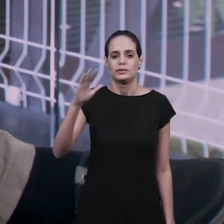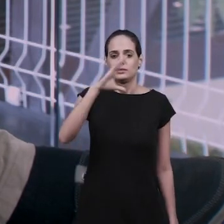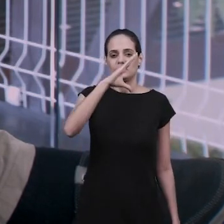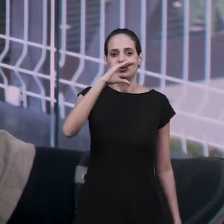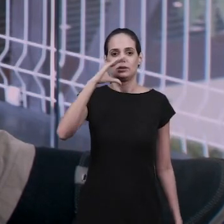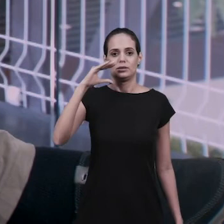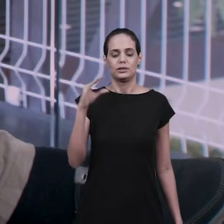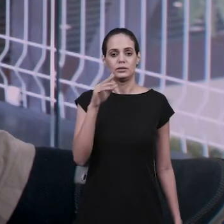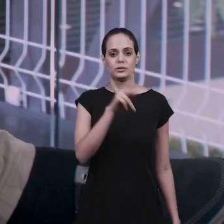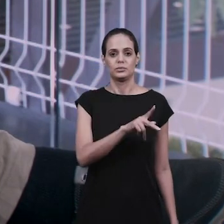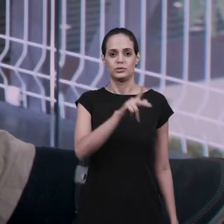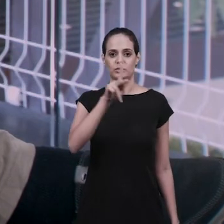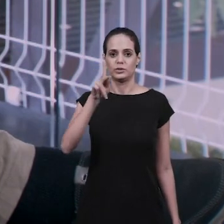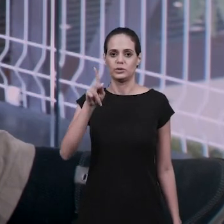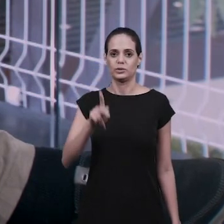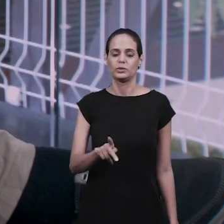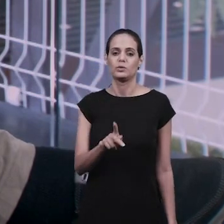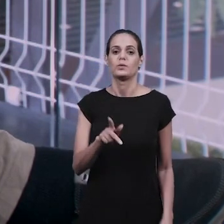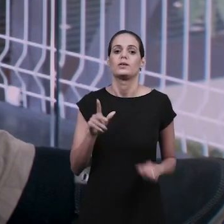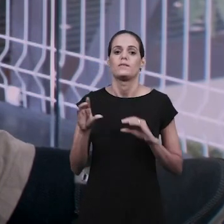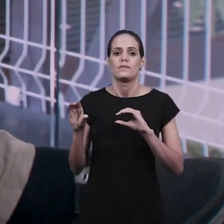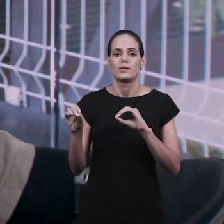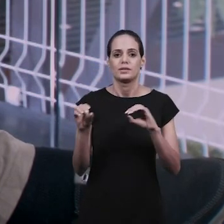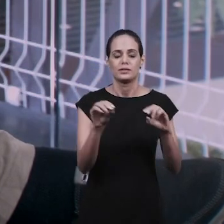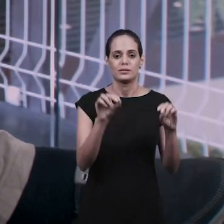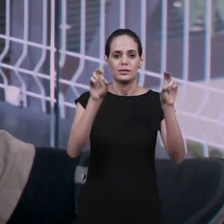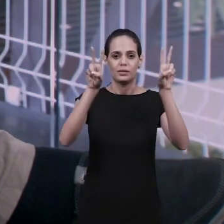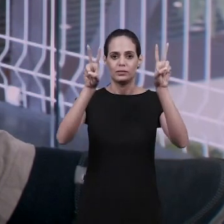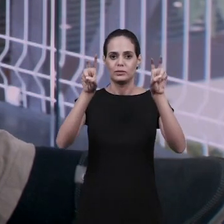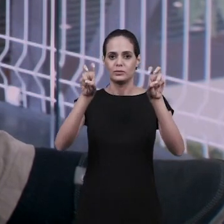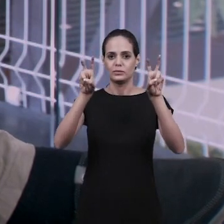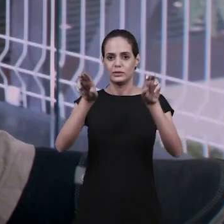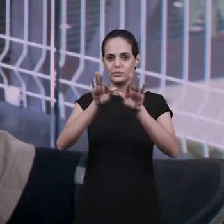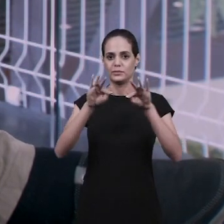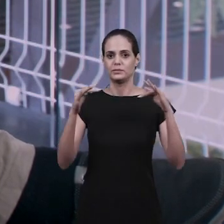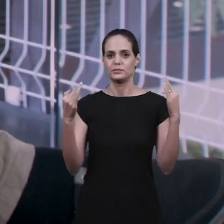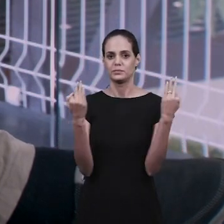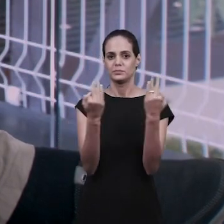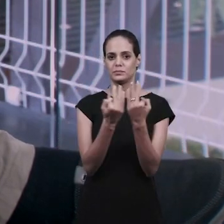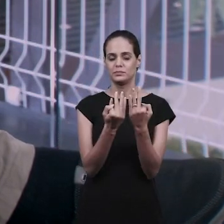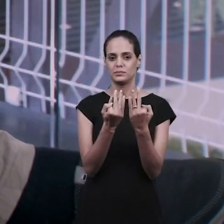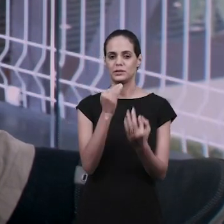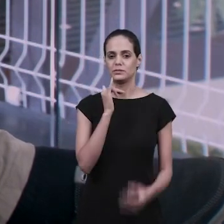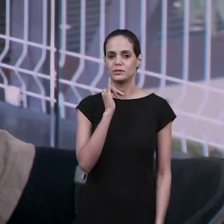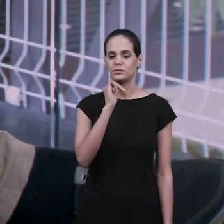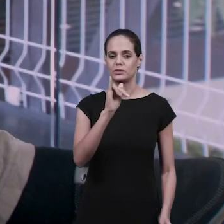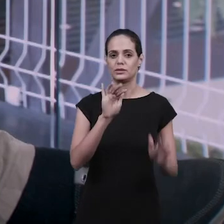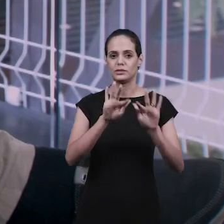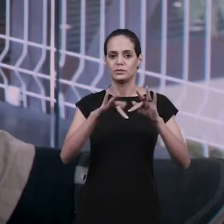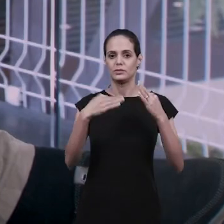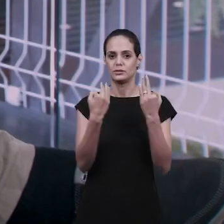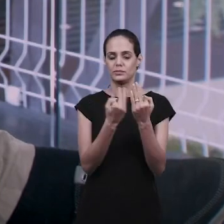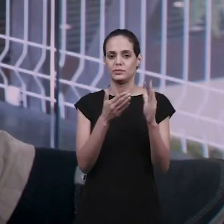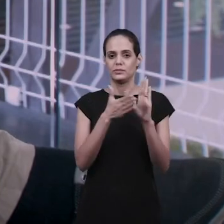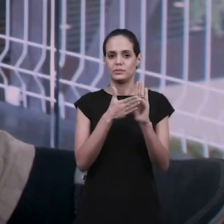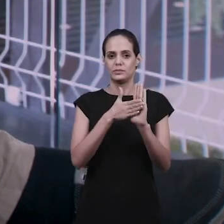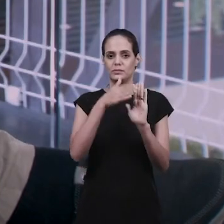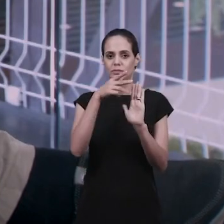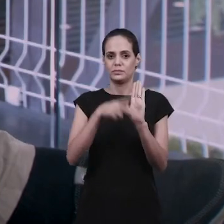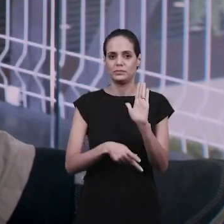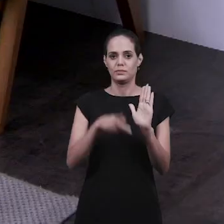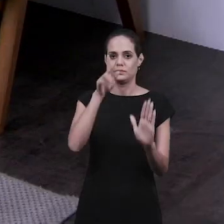Dans l'étude pour les enfants et adolescents, le professeur Laetitia Lirio, dans la thématique de la famille, nous parlera sur famille, le projet de